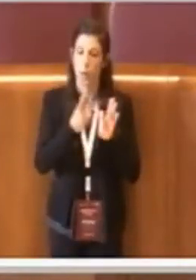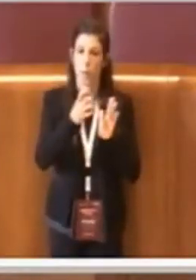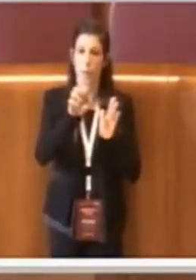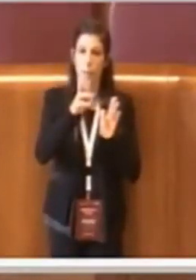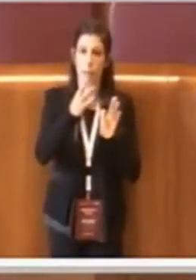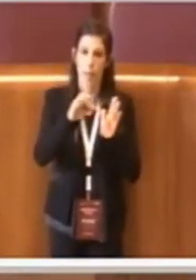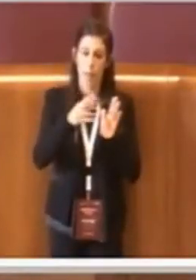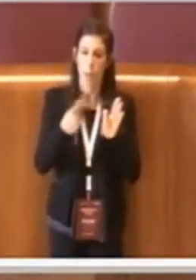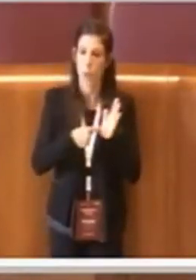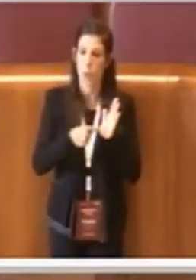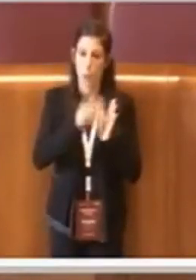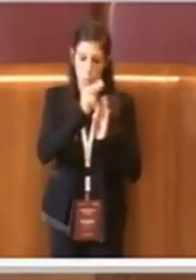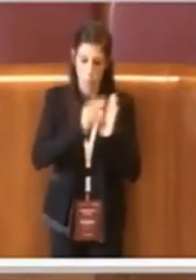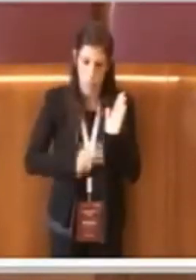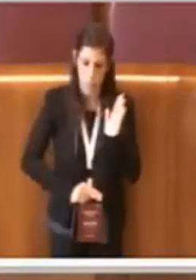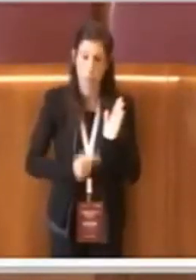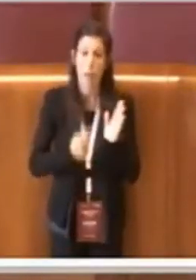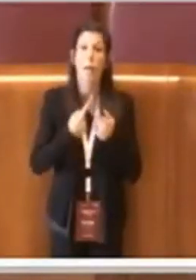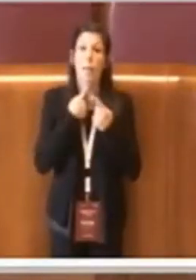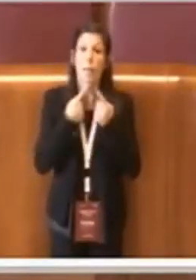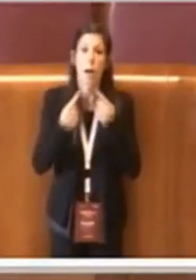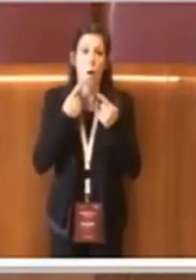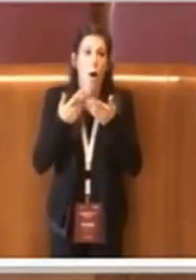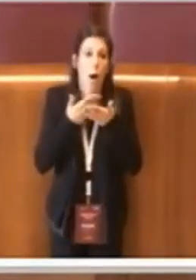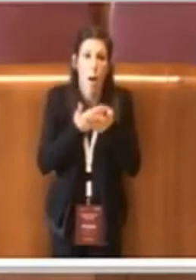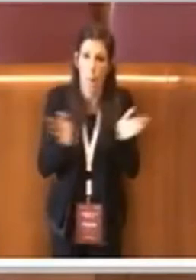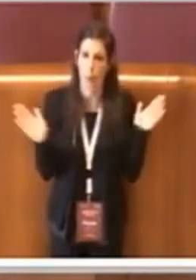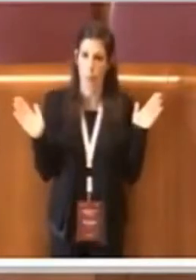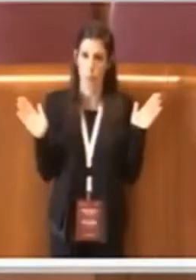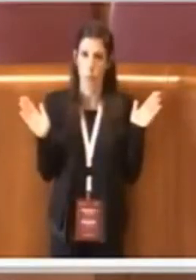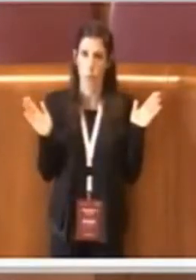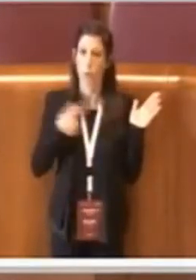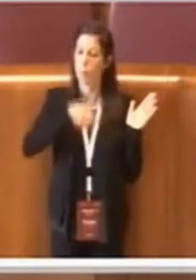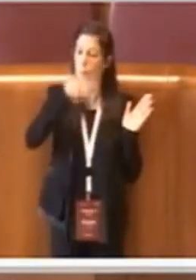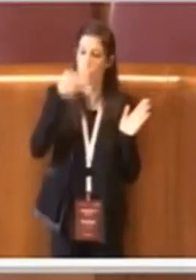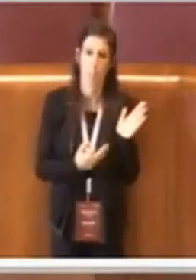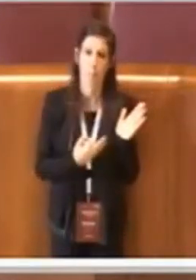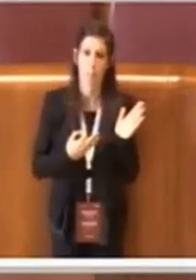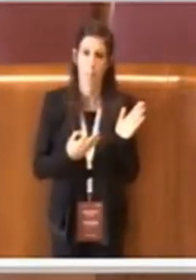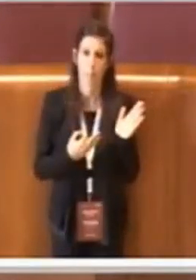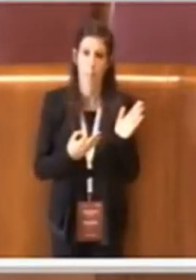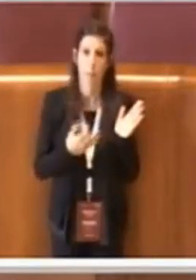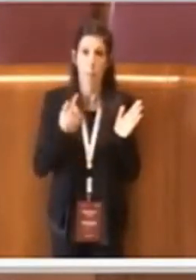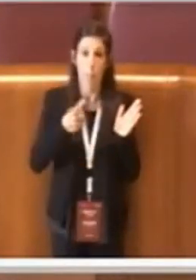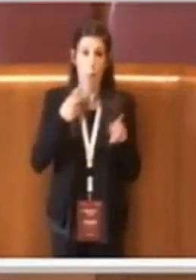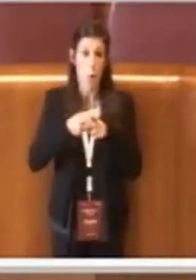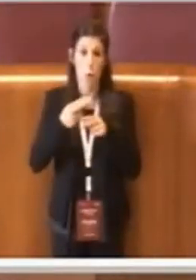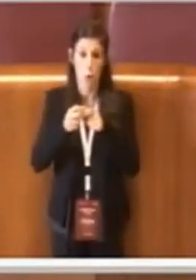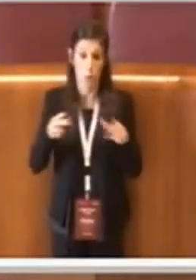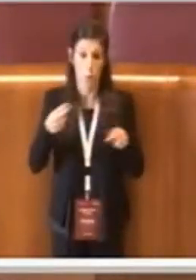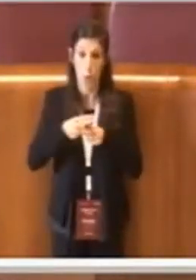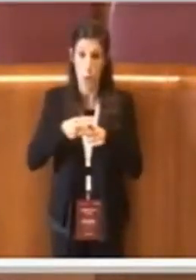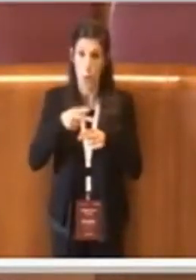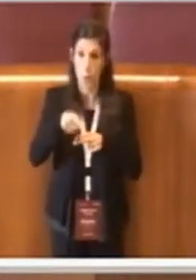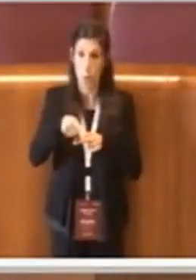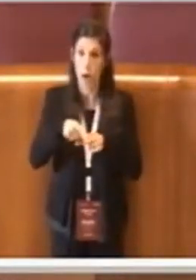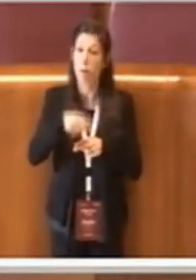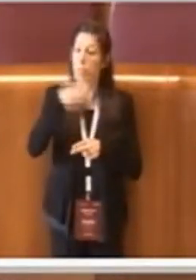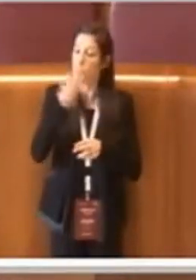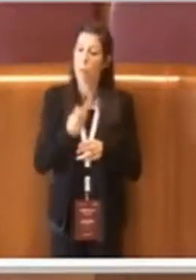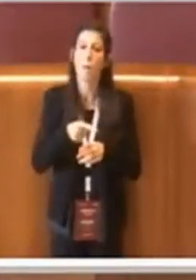il dialogo è apertissimo e siamo certi che anche Roma verrà ricompresa